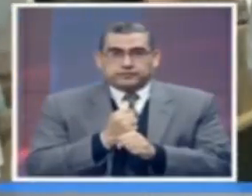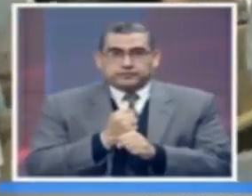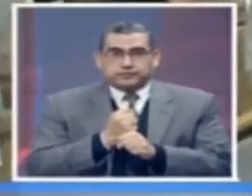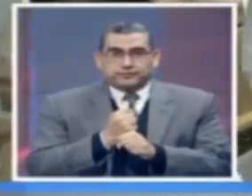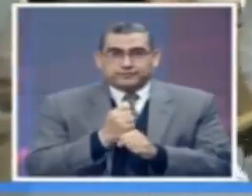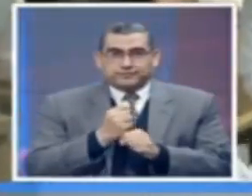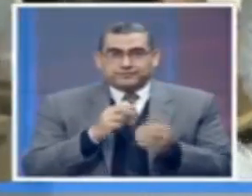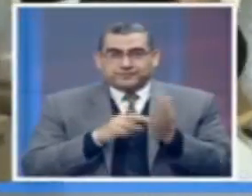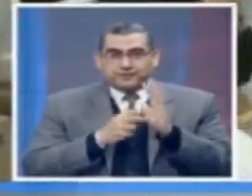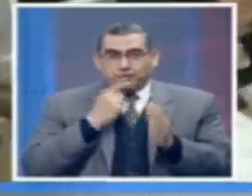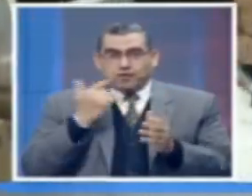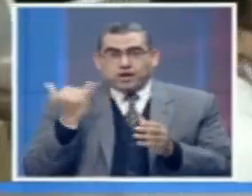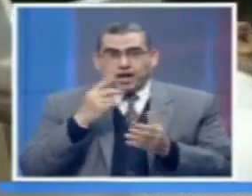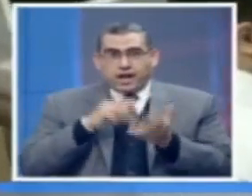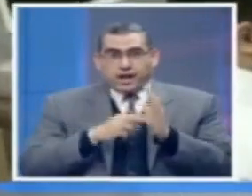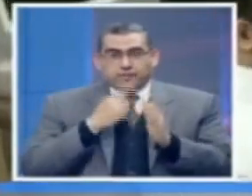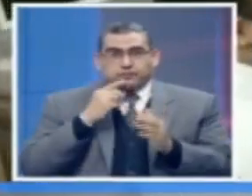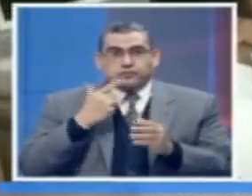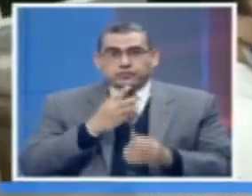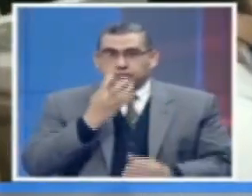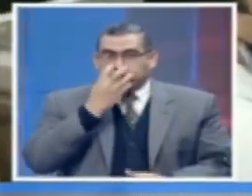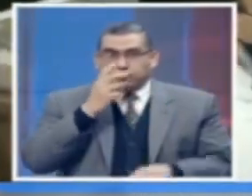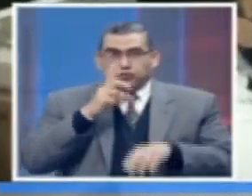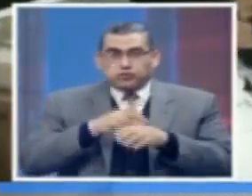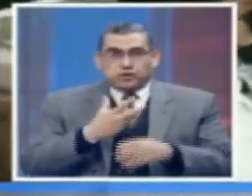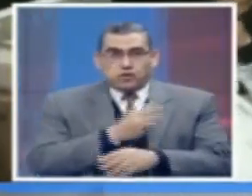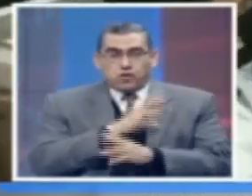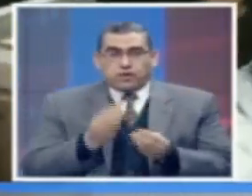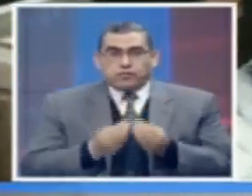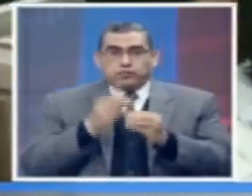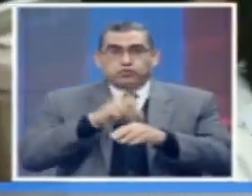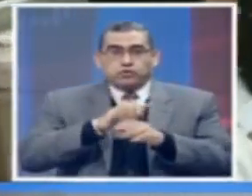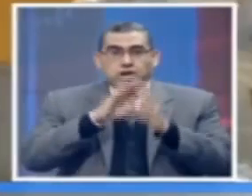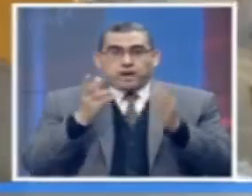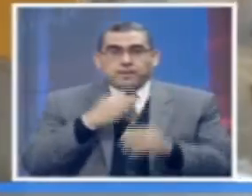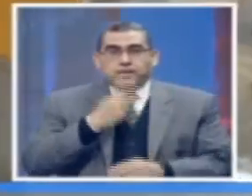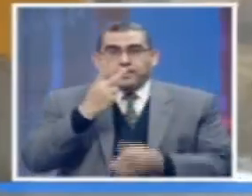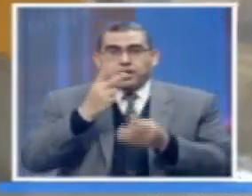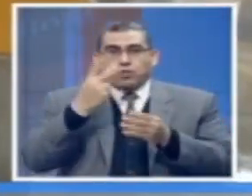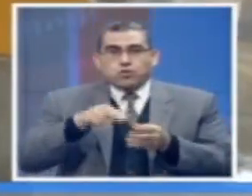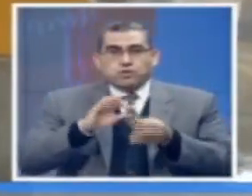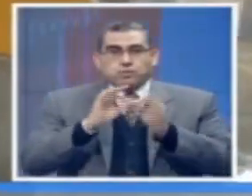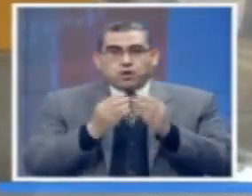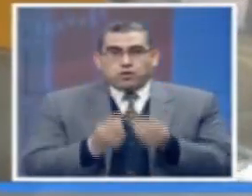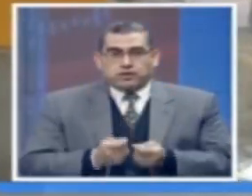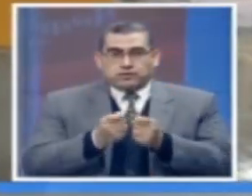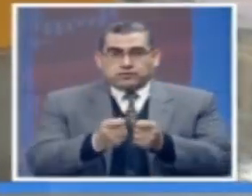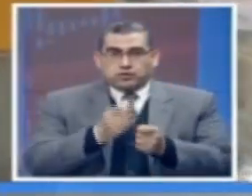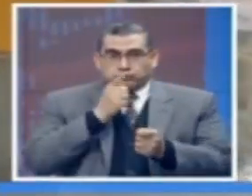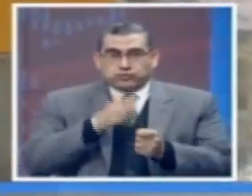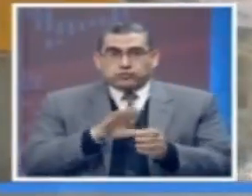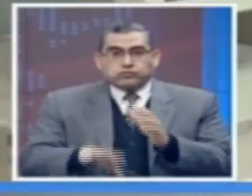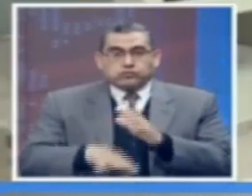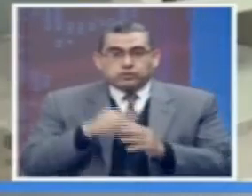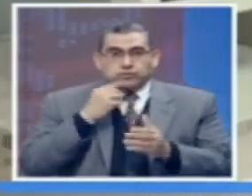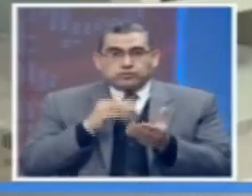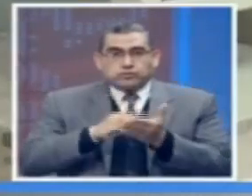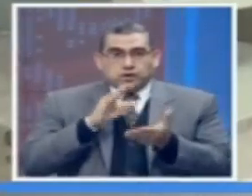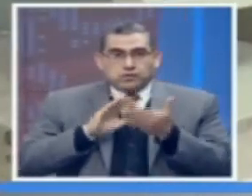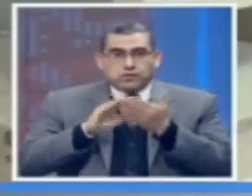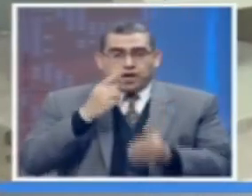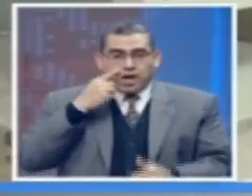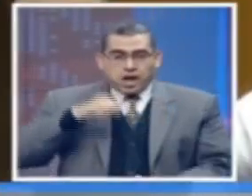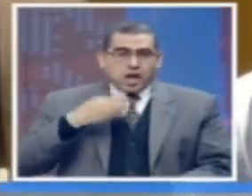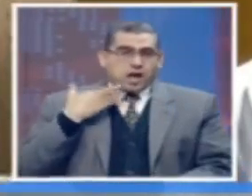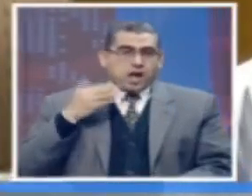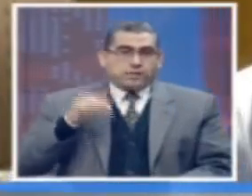من الأجهزة الطبية والمستلزمات للمستشفى بقيمة 2.5 مليون جنيه، وذلك ضمن مبادرة حياة